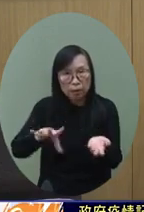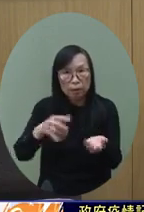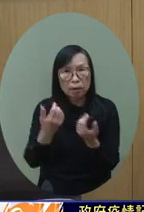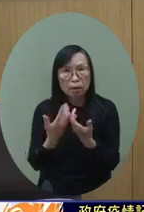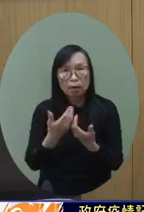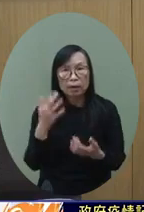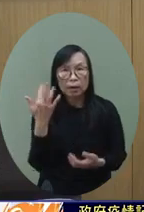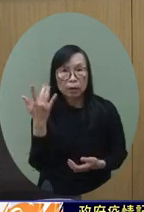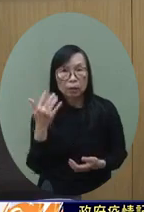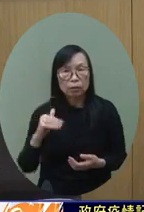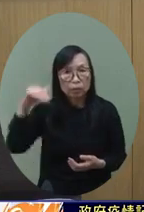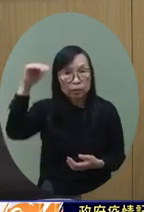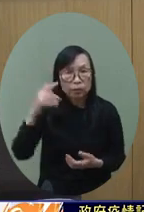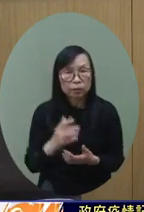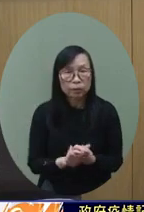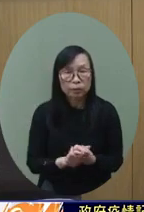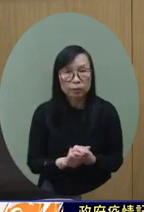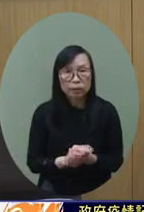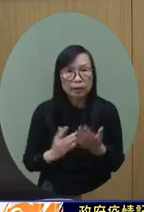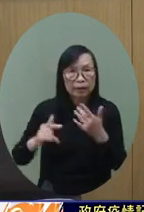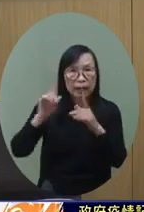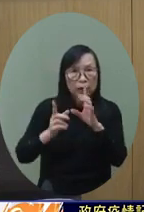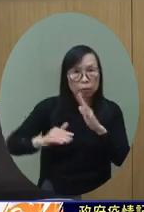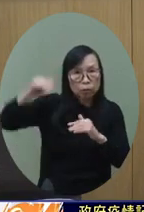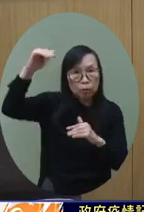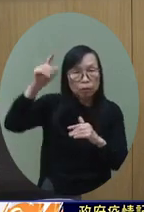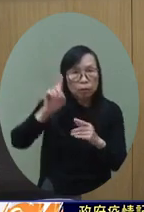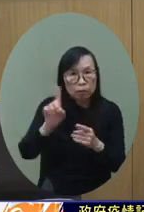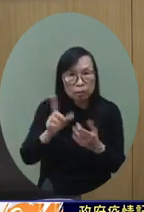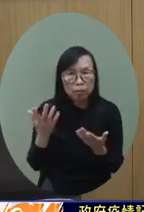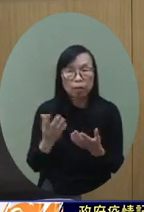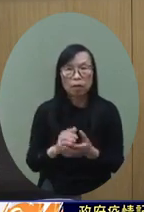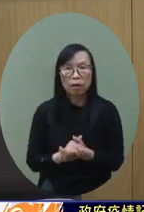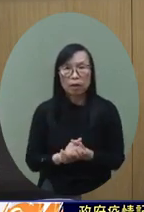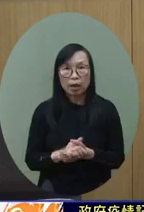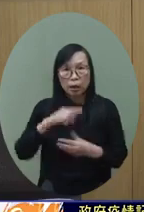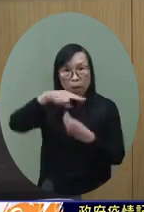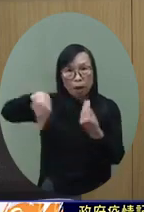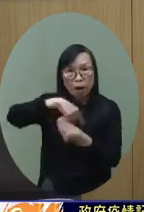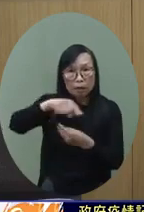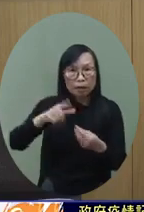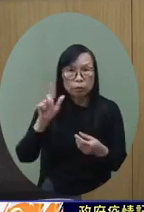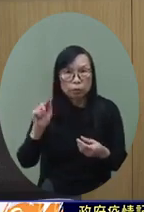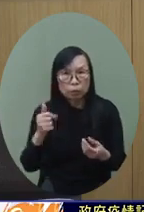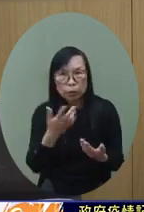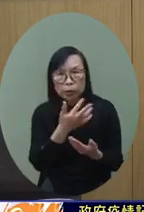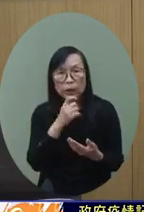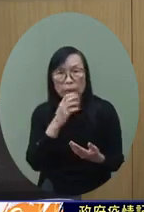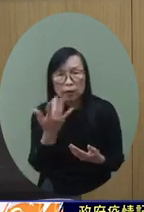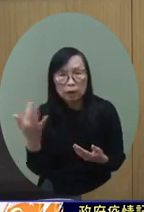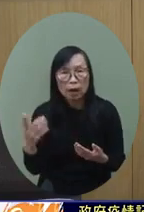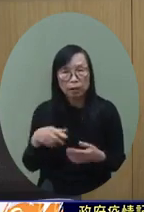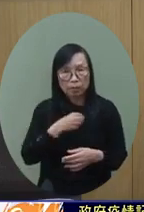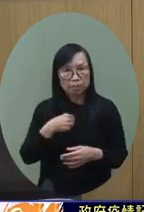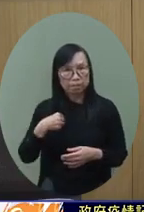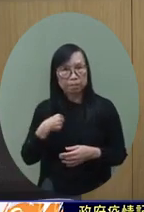幾高，或者係即係有即係高到一個咩水平？咁同埋即係環境係有幾污糟啊？或者即係當然啲醫生即